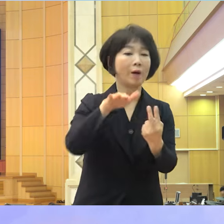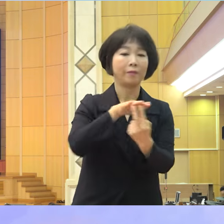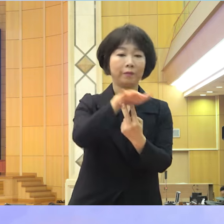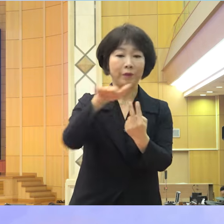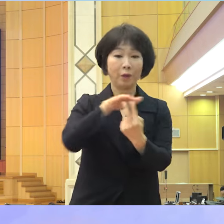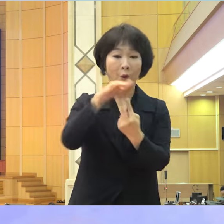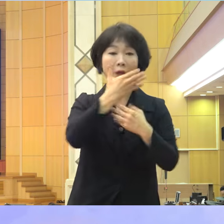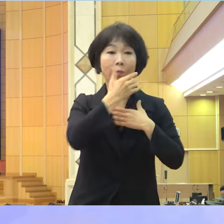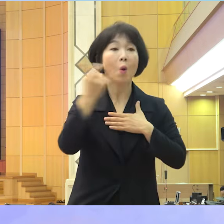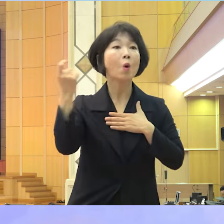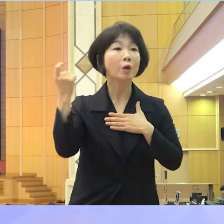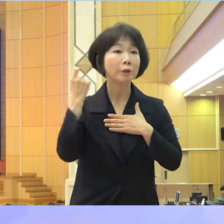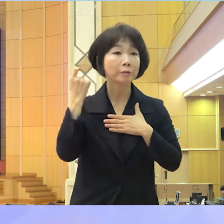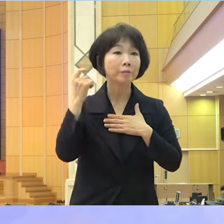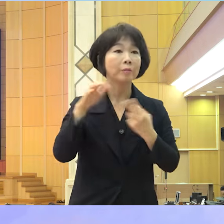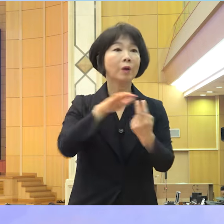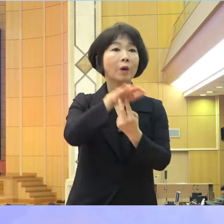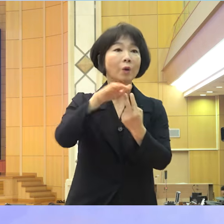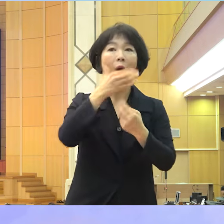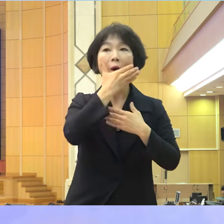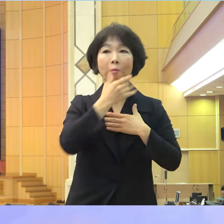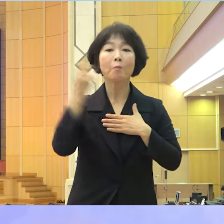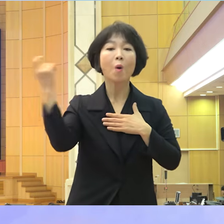요한복음, 신약 성경입니다.